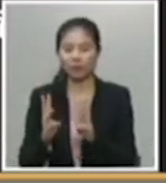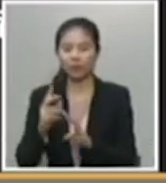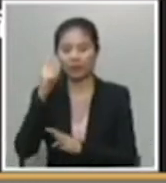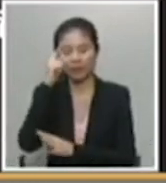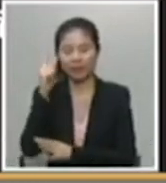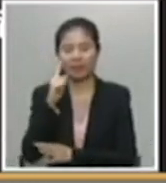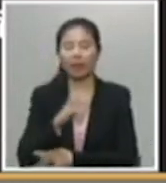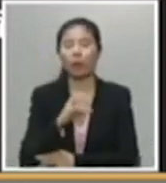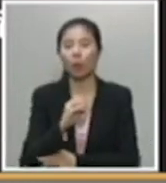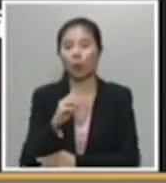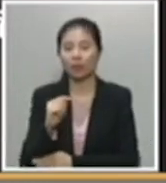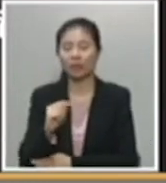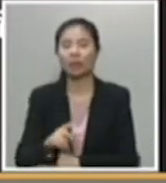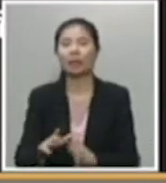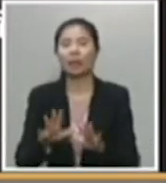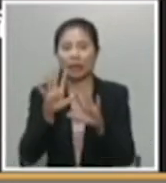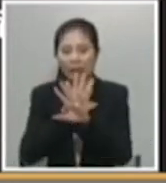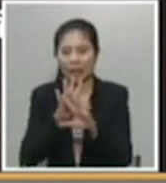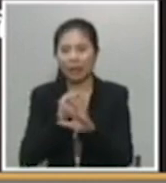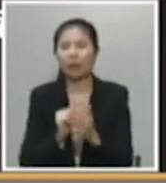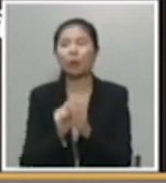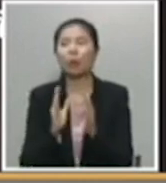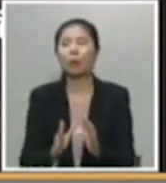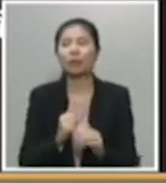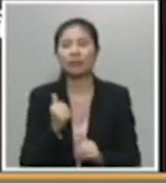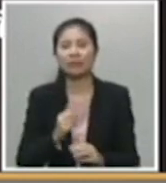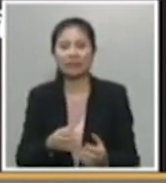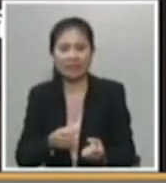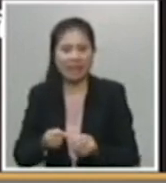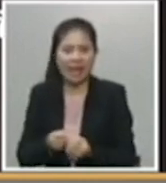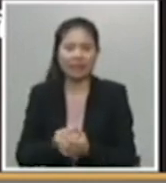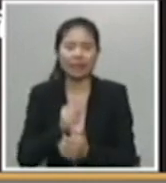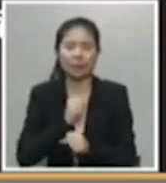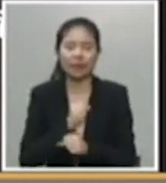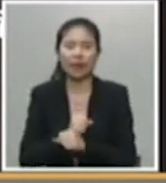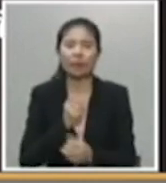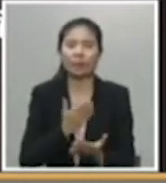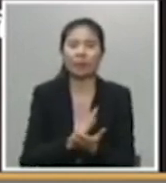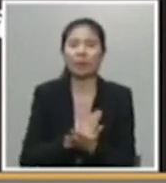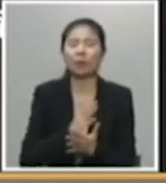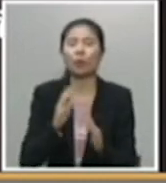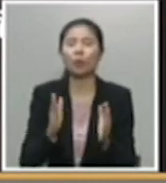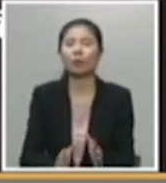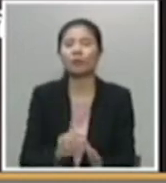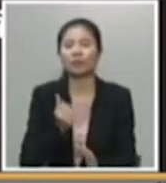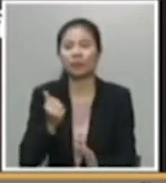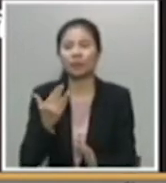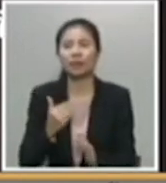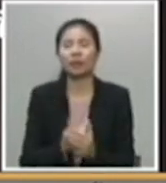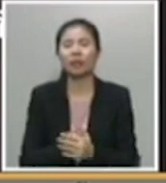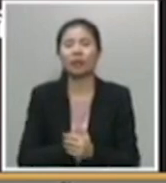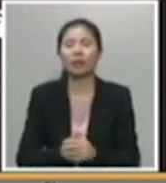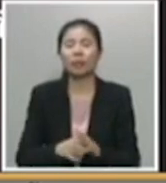งาน OT เสมือนกับว่าเราไปแย่งงานคนอื่นเขาทำหรือการที่เราทำงาน OT ก็เหมือนกับเราผลักภาระการดูแลครอบ